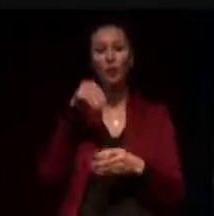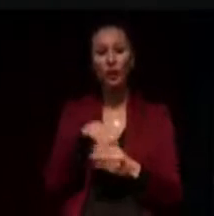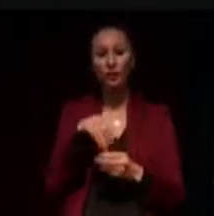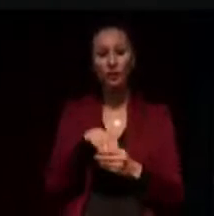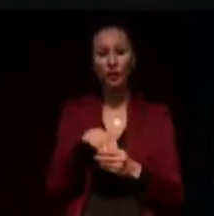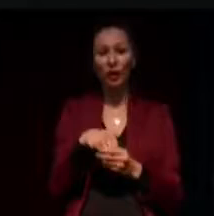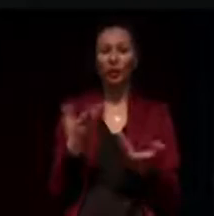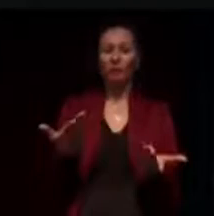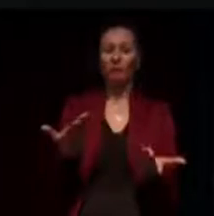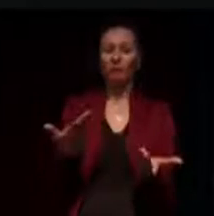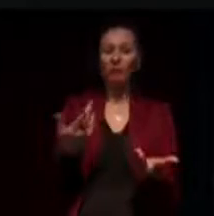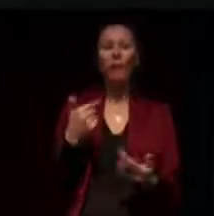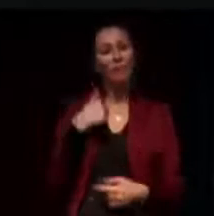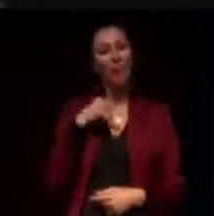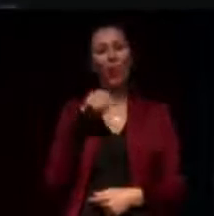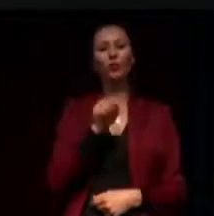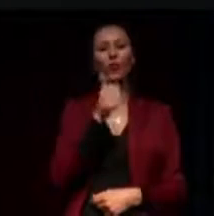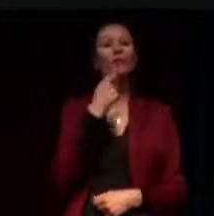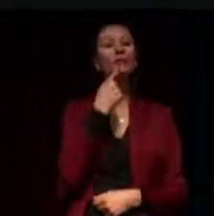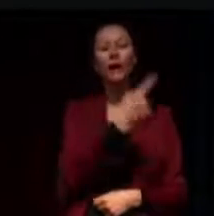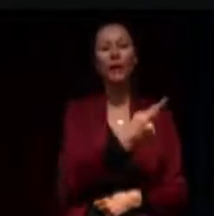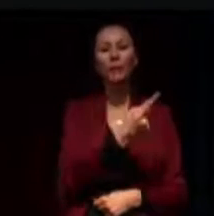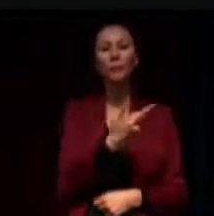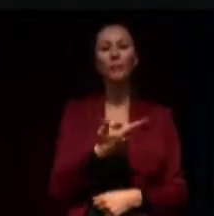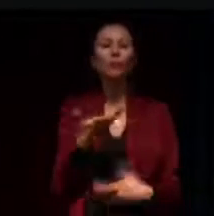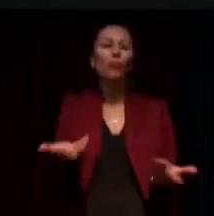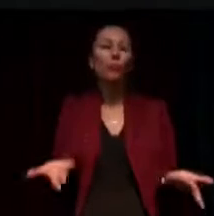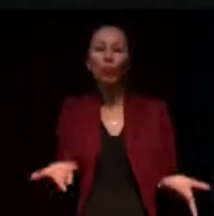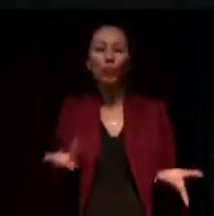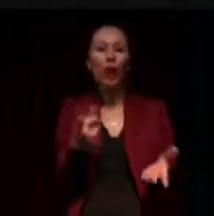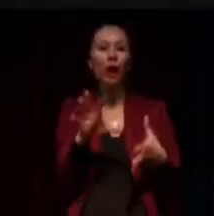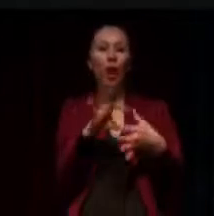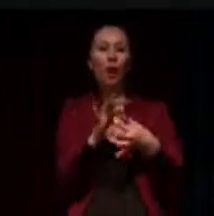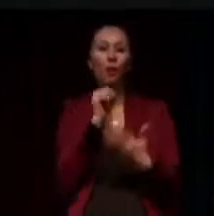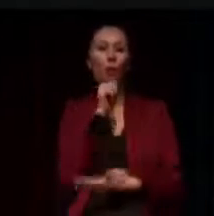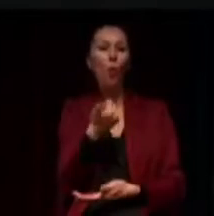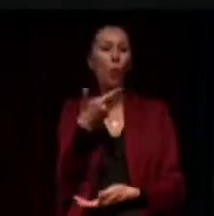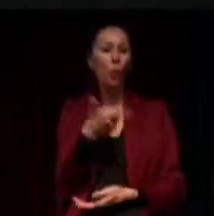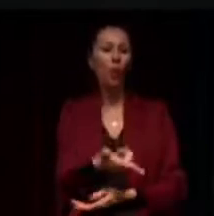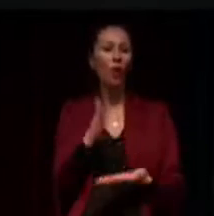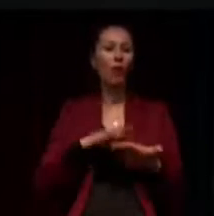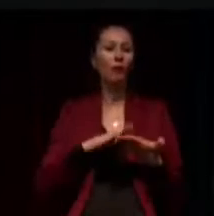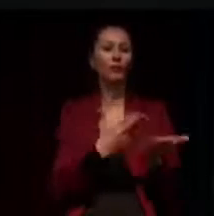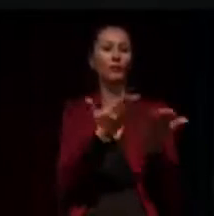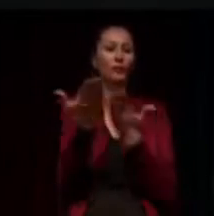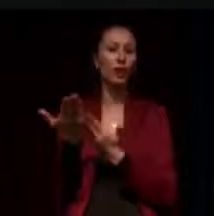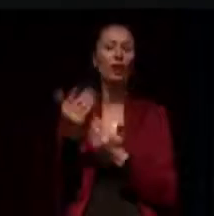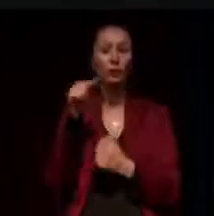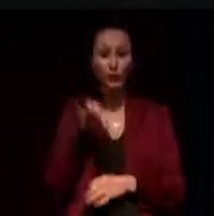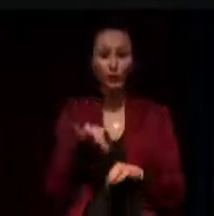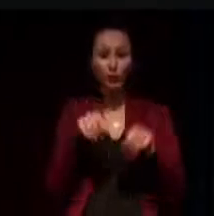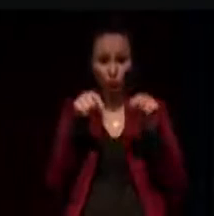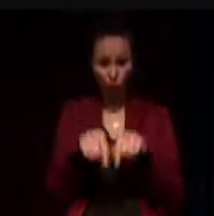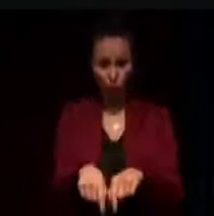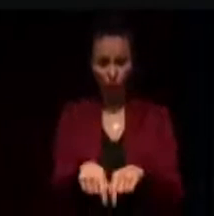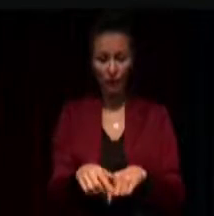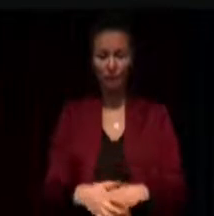teşkil ediyor. Ben de o zaman derim ki bu ne Peris, bu ne lahana turşusu arkadaşlar. Şimdi burada